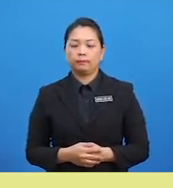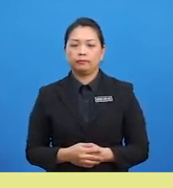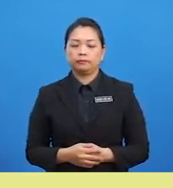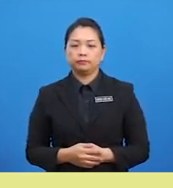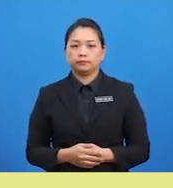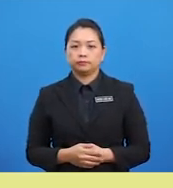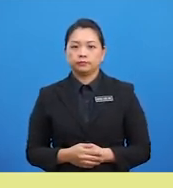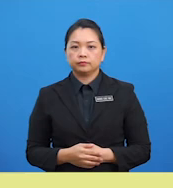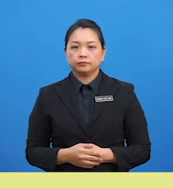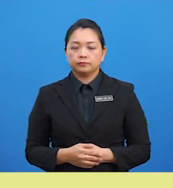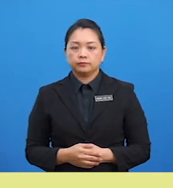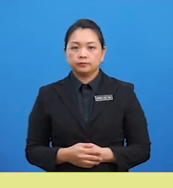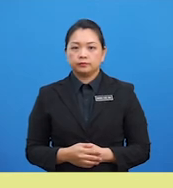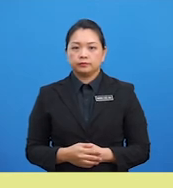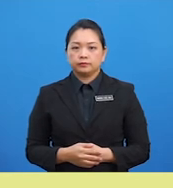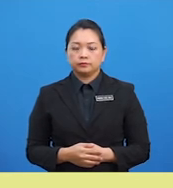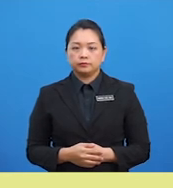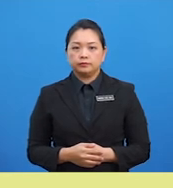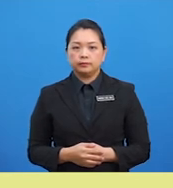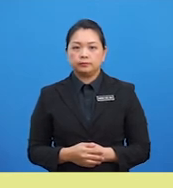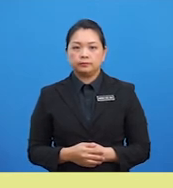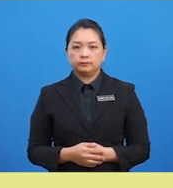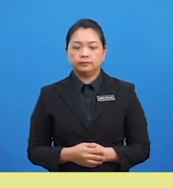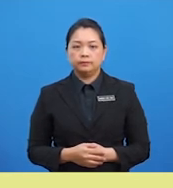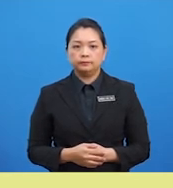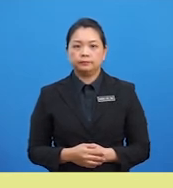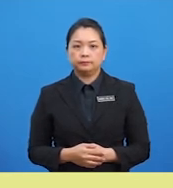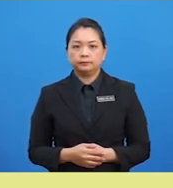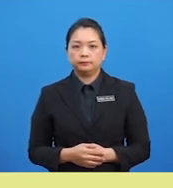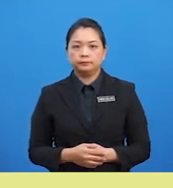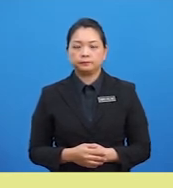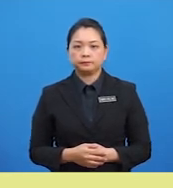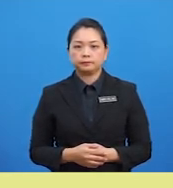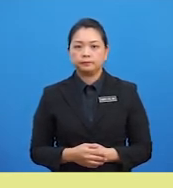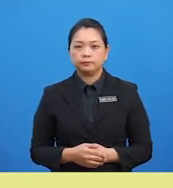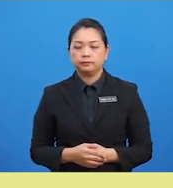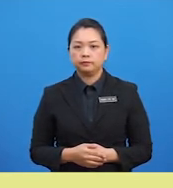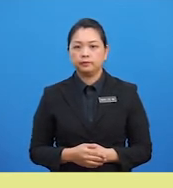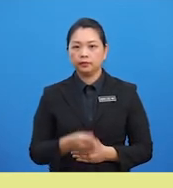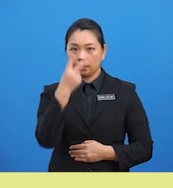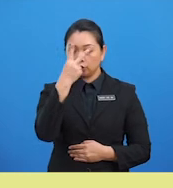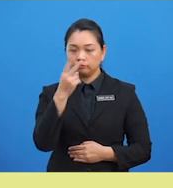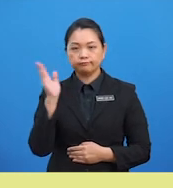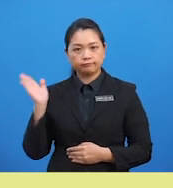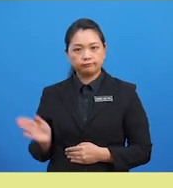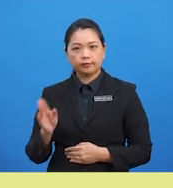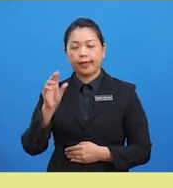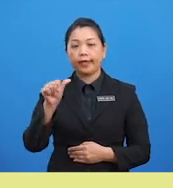Seterusnya, perintah asas bagi tujuan mengubah suai yang ke-9, iaitu yang